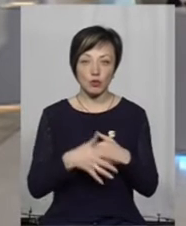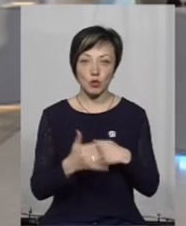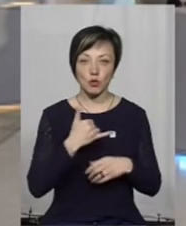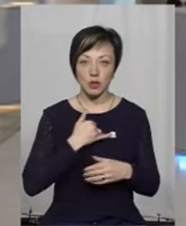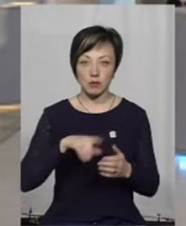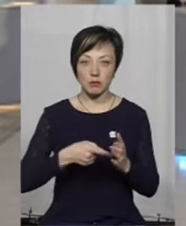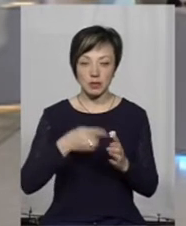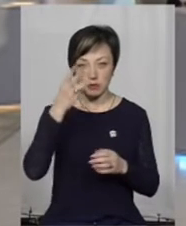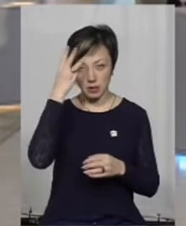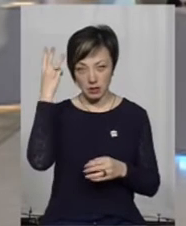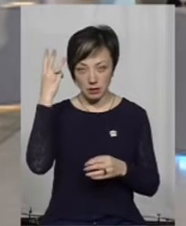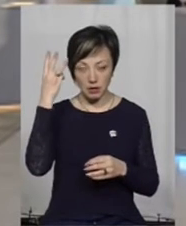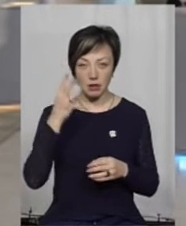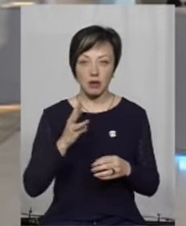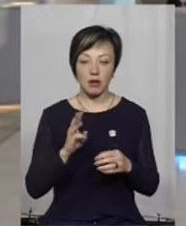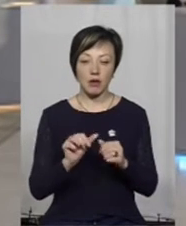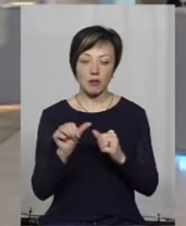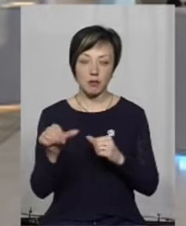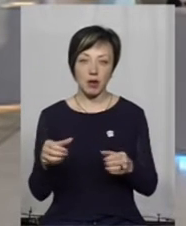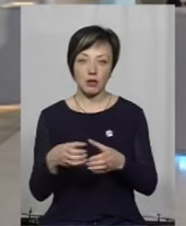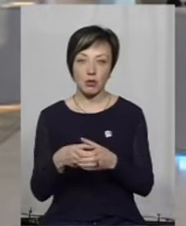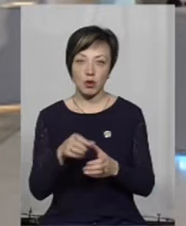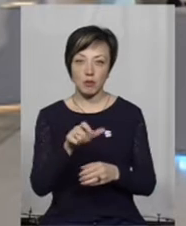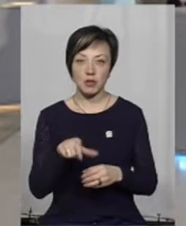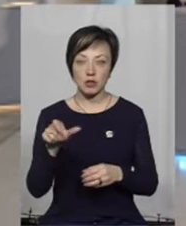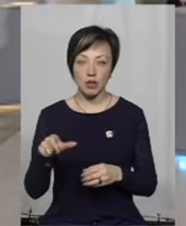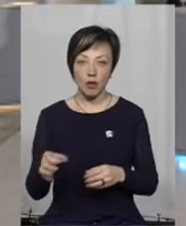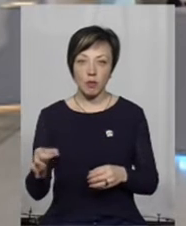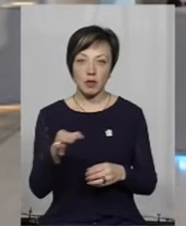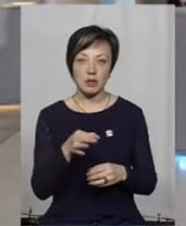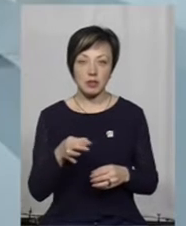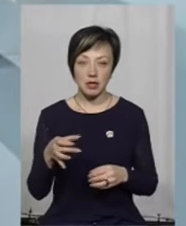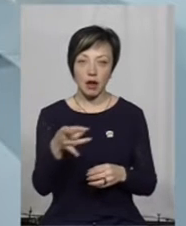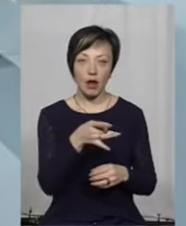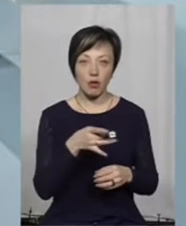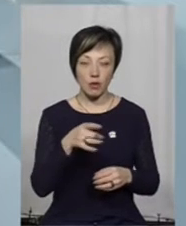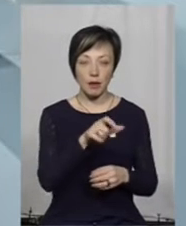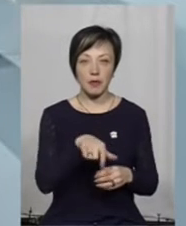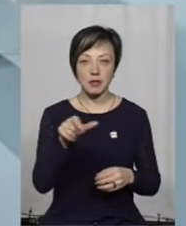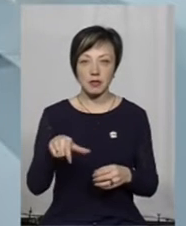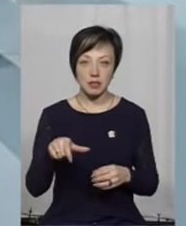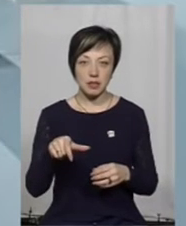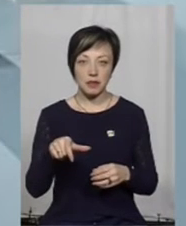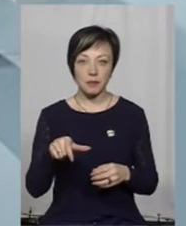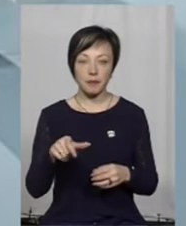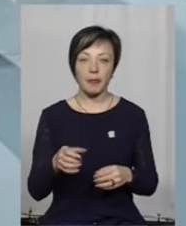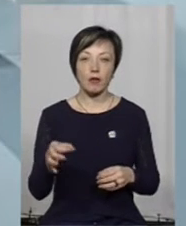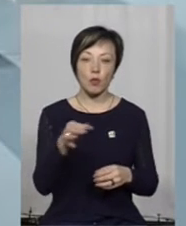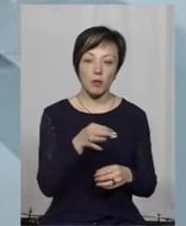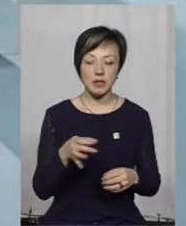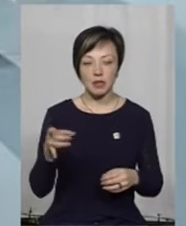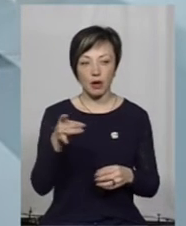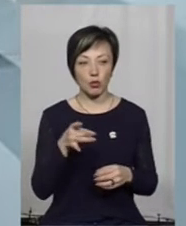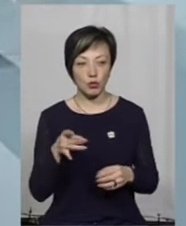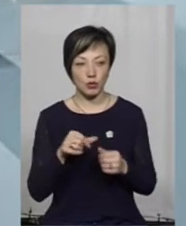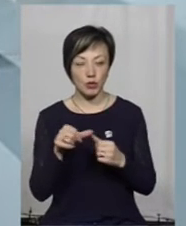місті Хмельницькому відійде категорія пасажирів, це які обласні, районні пасажири з області і з